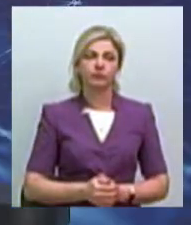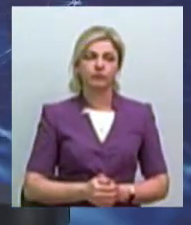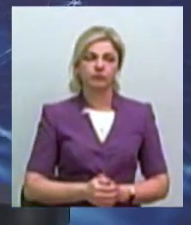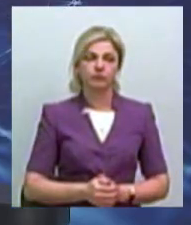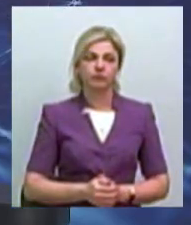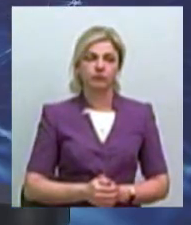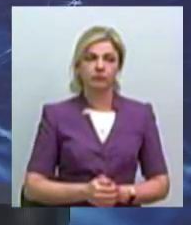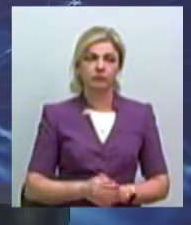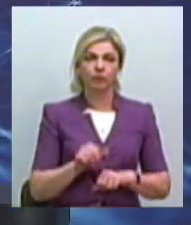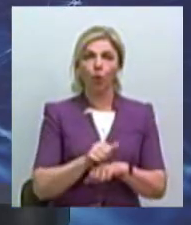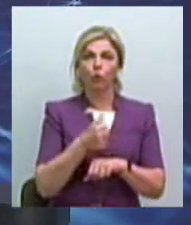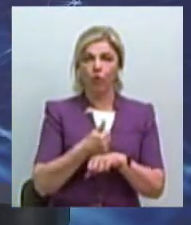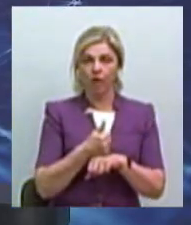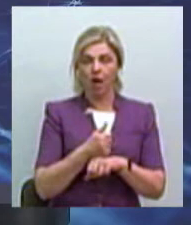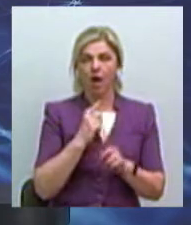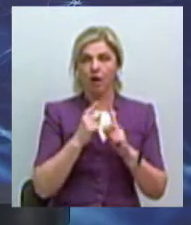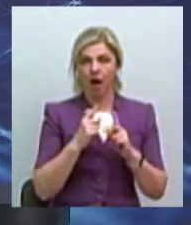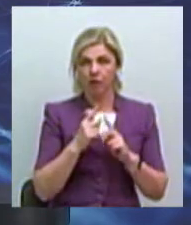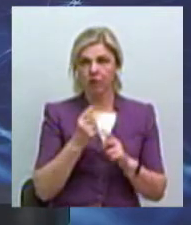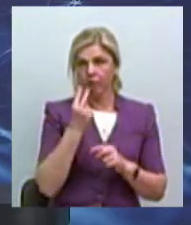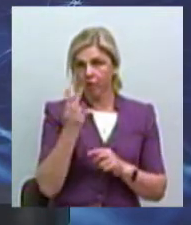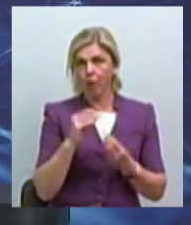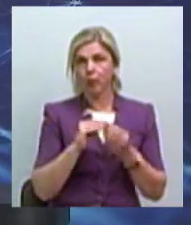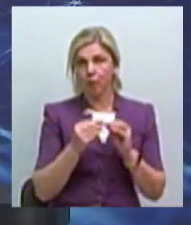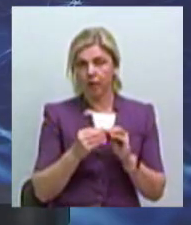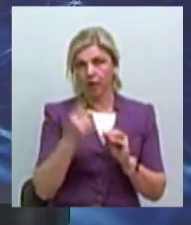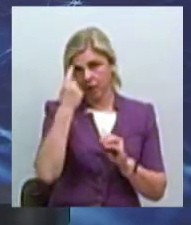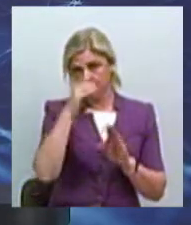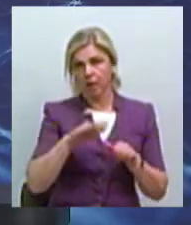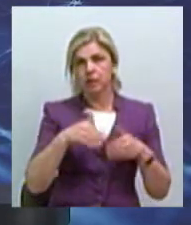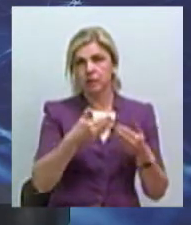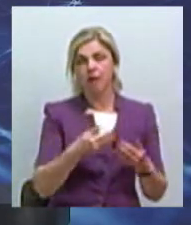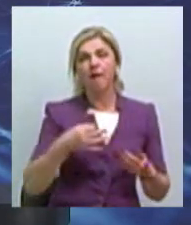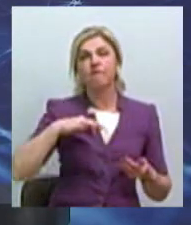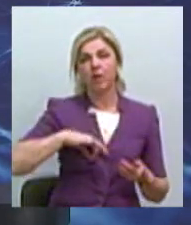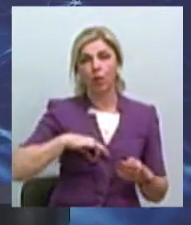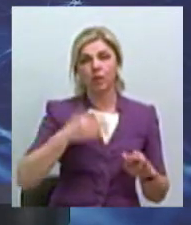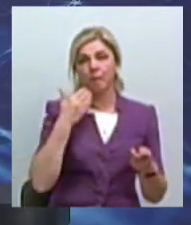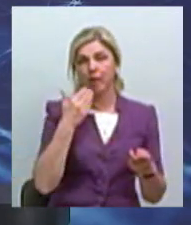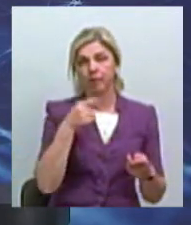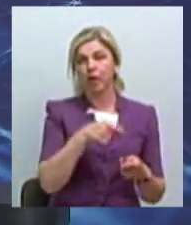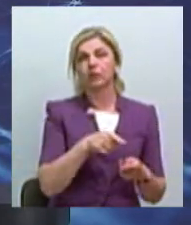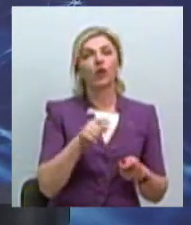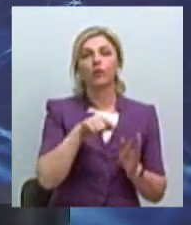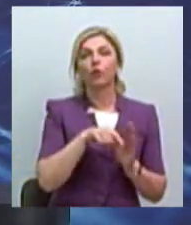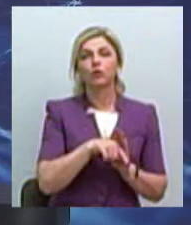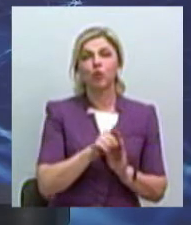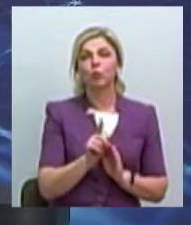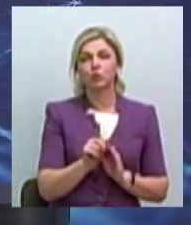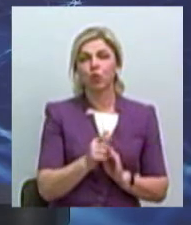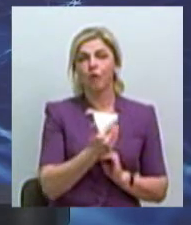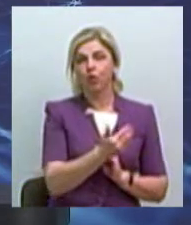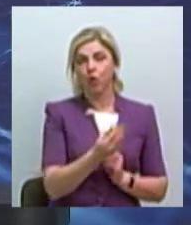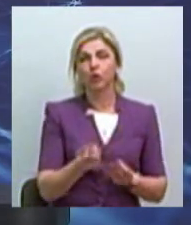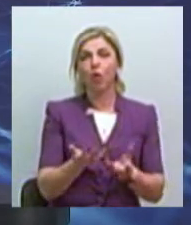Голова ради побачив проблему, ініціював до Первомайського. Вигода Первомайської міської ради в тому, що вони